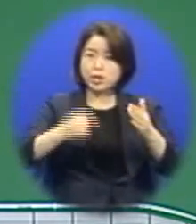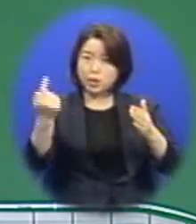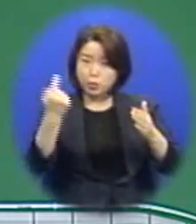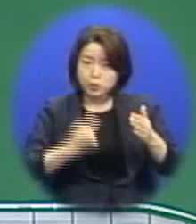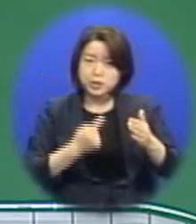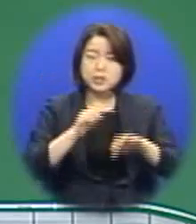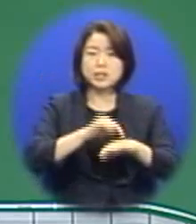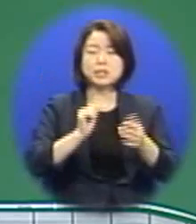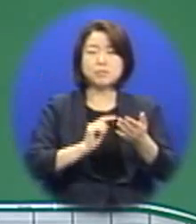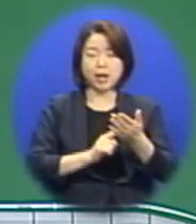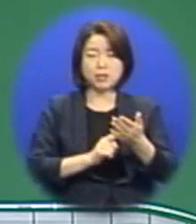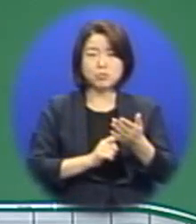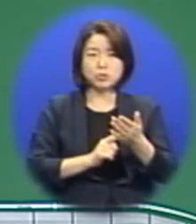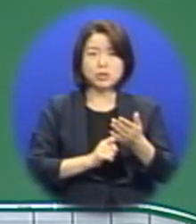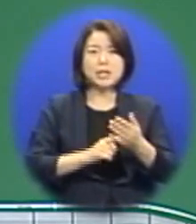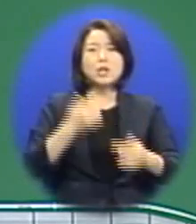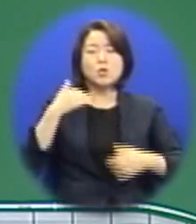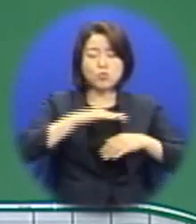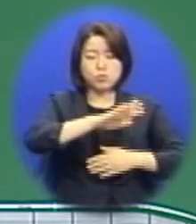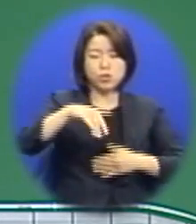향한 기쁨이 넘치세요.